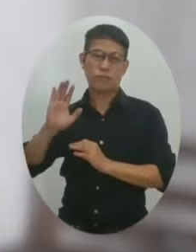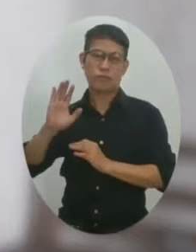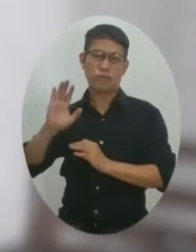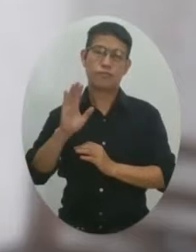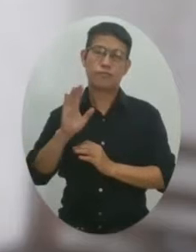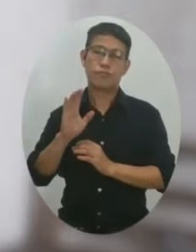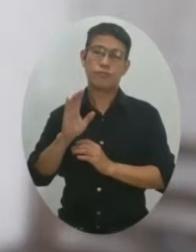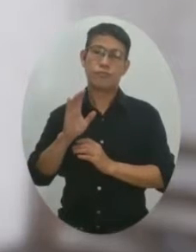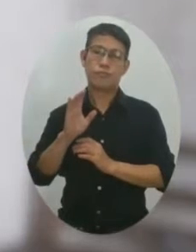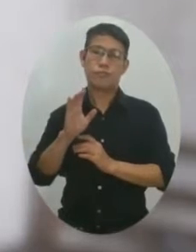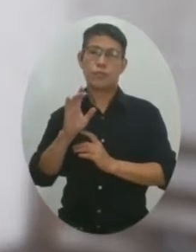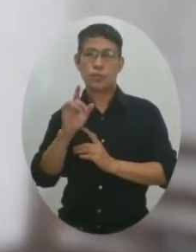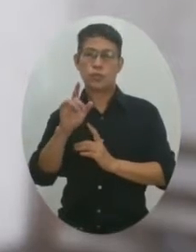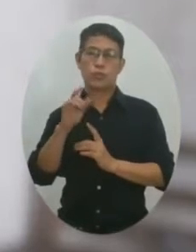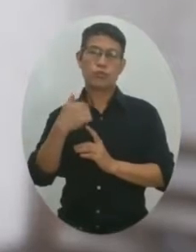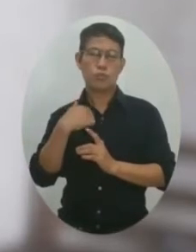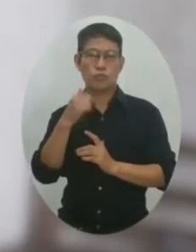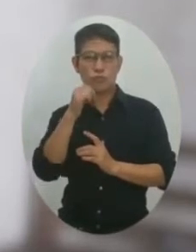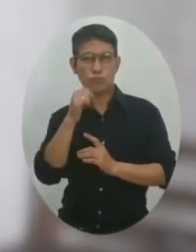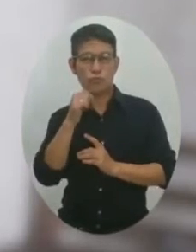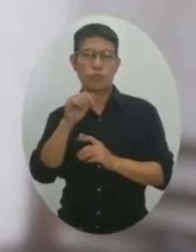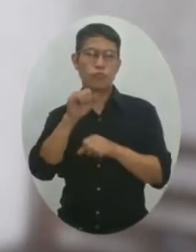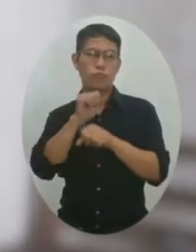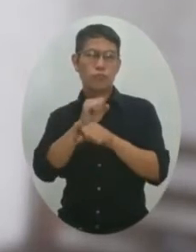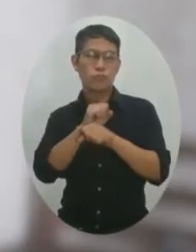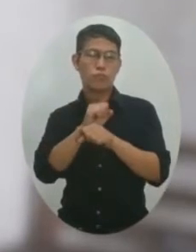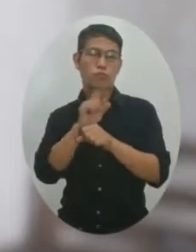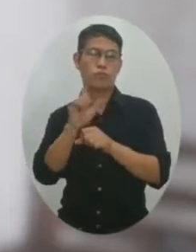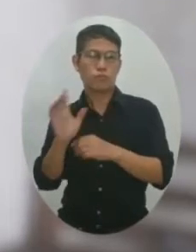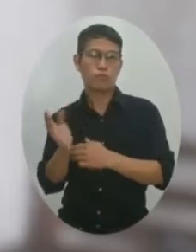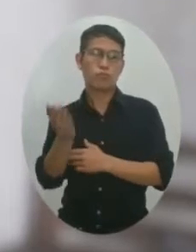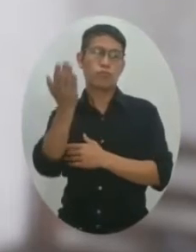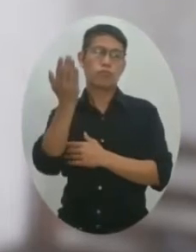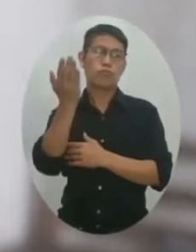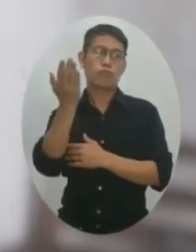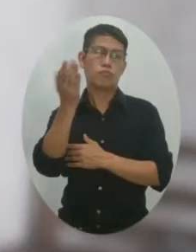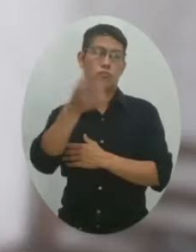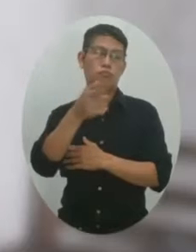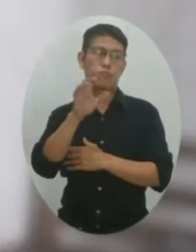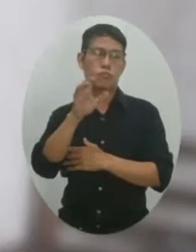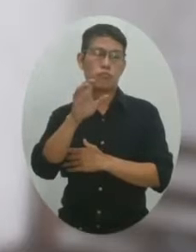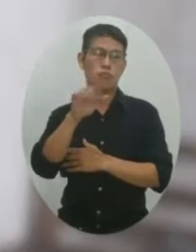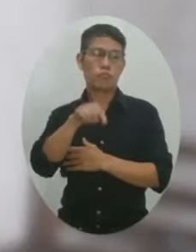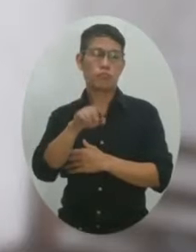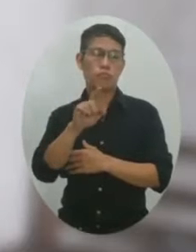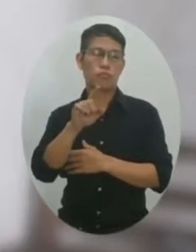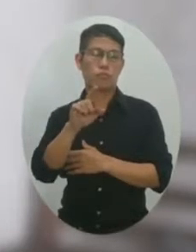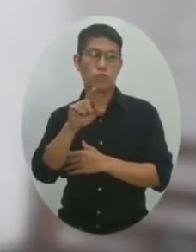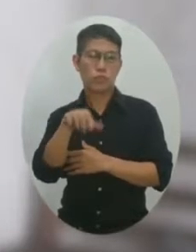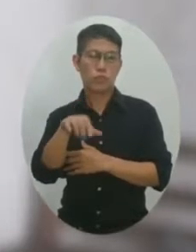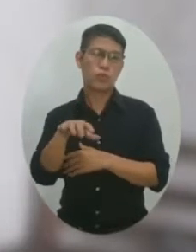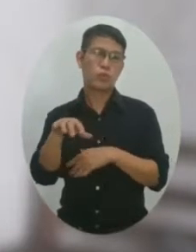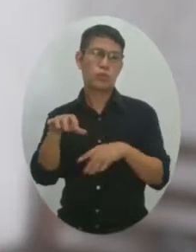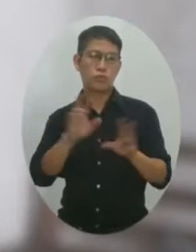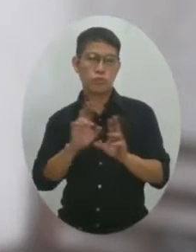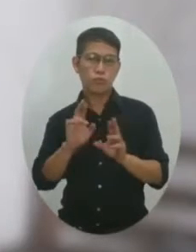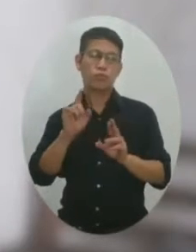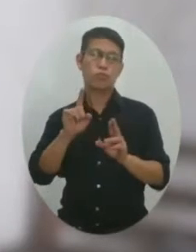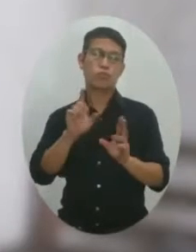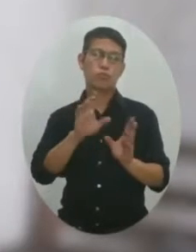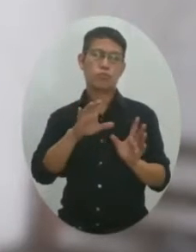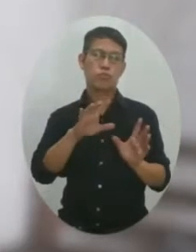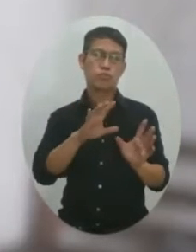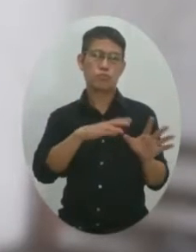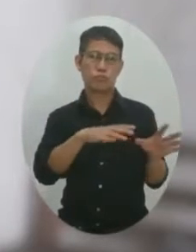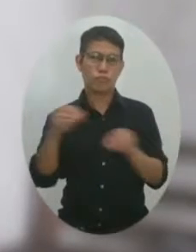madalas ay po talaga trabaho lang po talaga ako. Pagigising sa umaga yun. Asikaso na po para